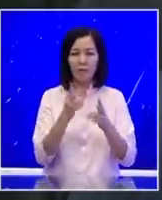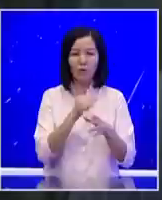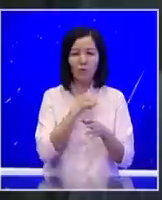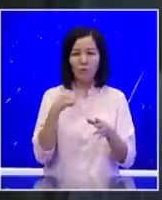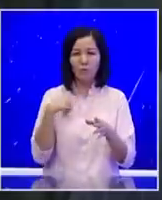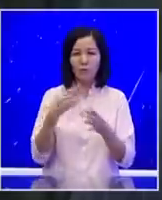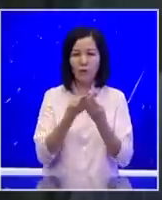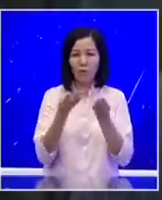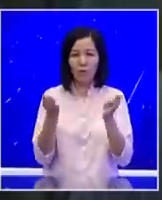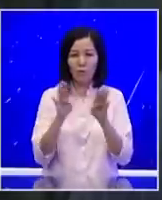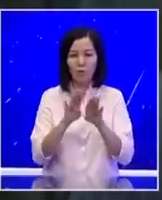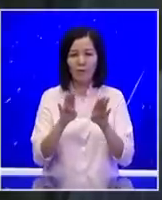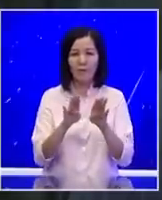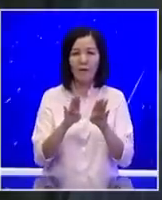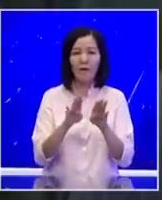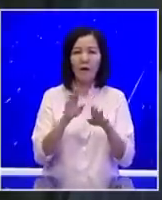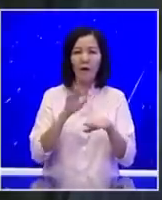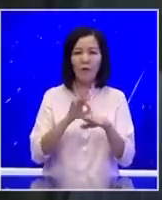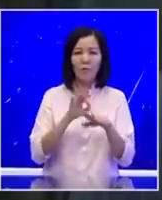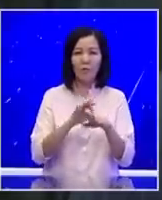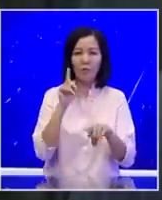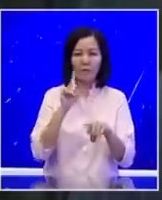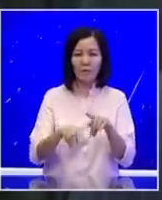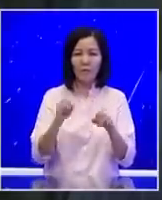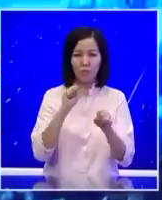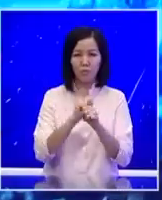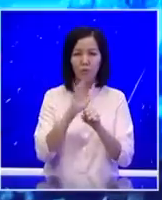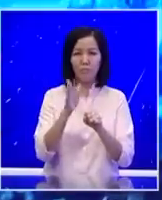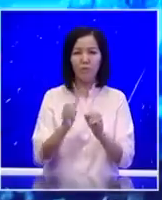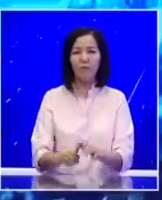өзімізді оқшауласақ, соғұрлым коронавирус те тез тиылады.